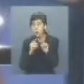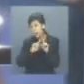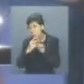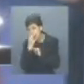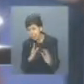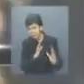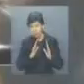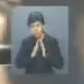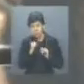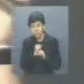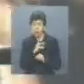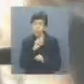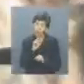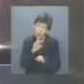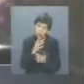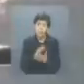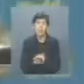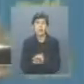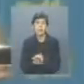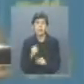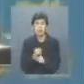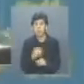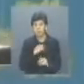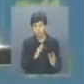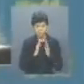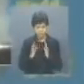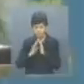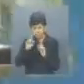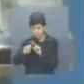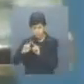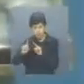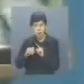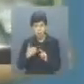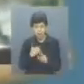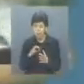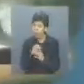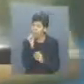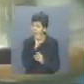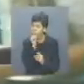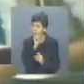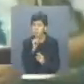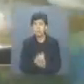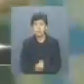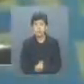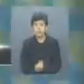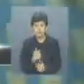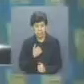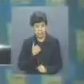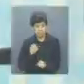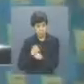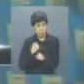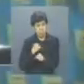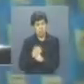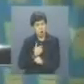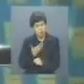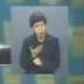ไม่ว่าจะเป็นมารายแครีคริสติน่าอากิเลล่ารวมถึงเซรีนดิออนนักร้องสาวน้ำเสียงทรงพลังที่เคยถึงขนาดขอให้สื่อมวล